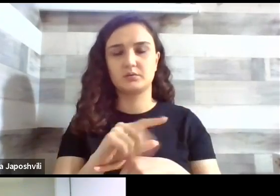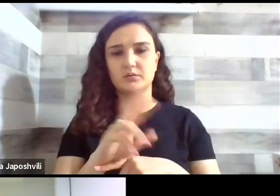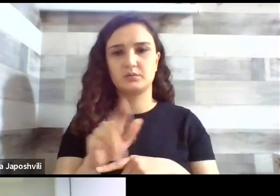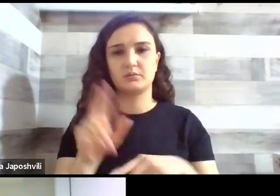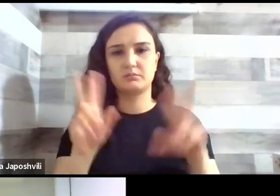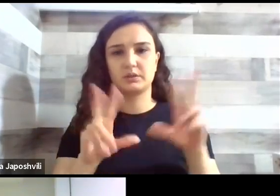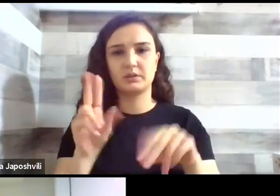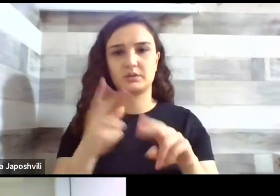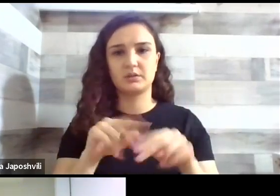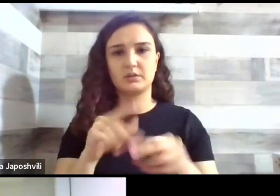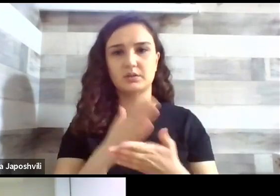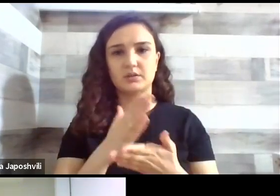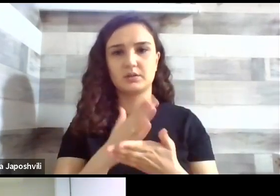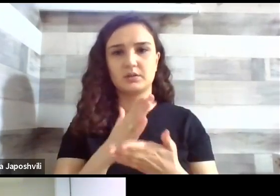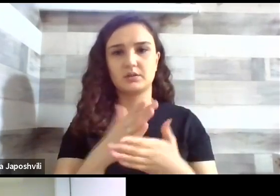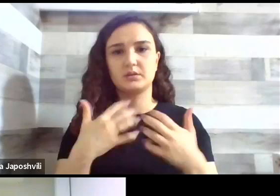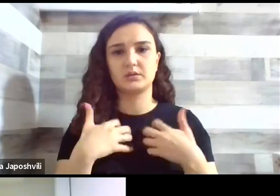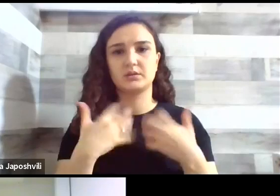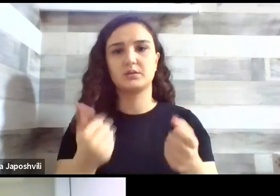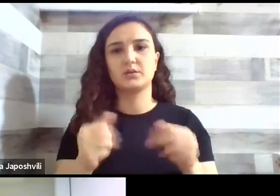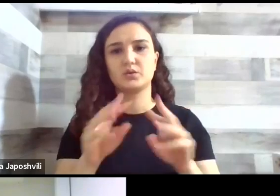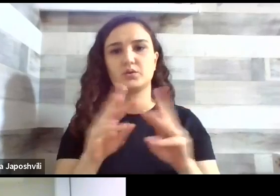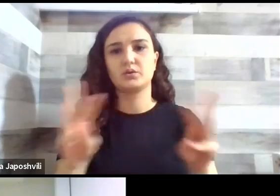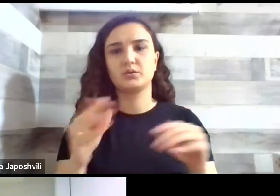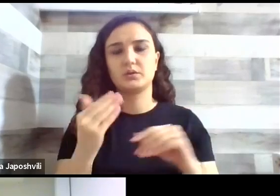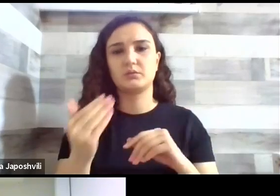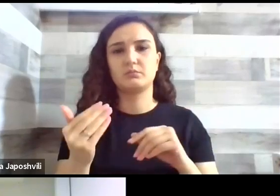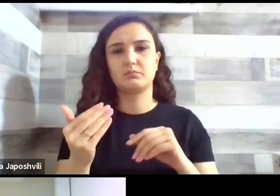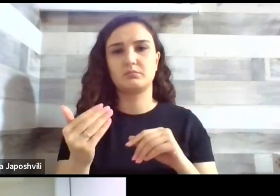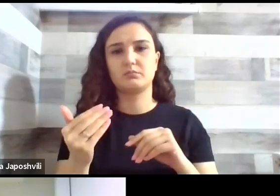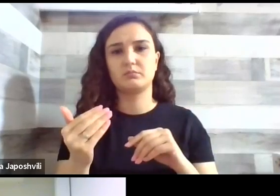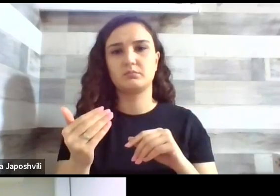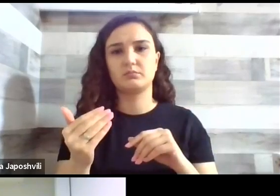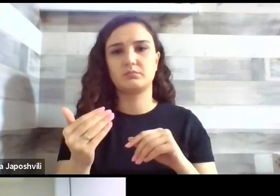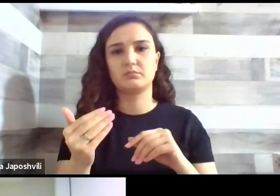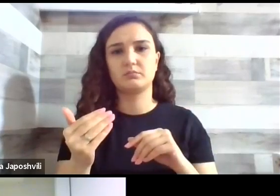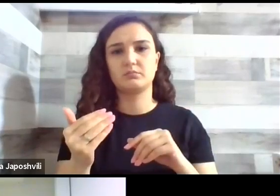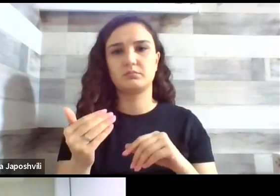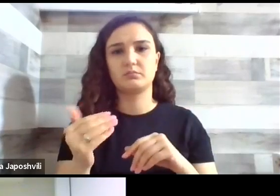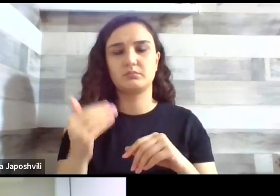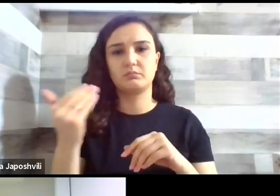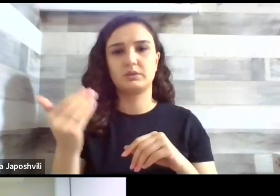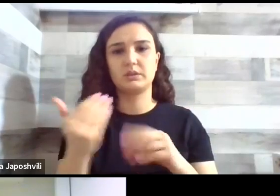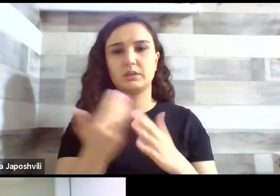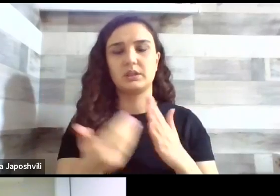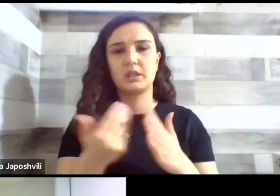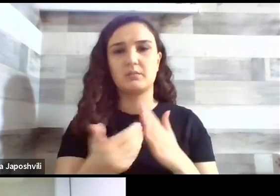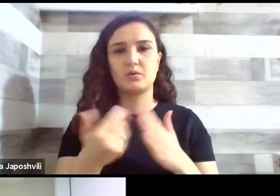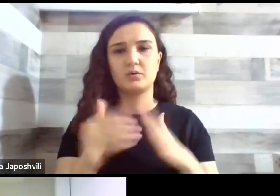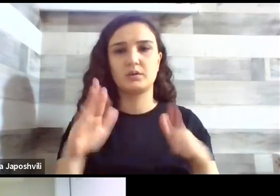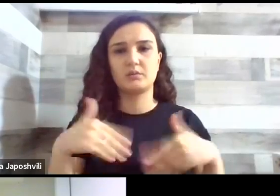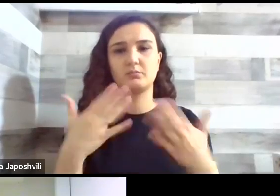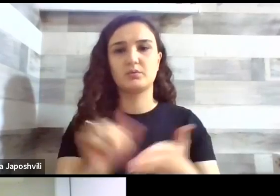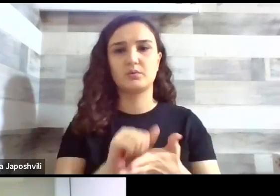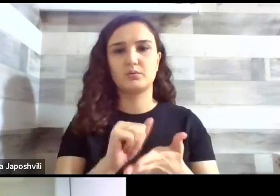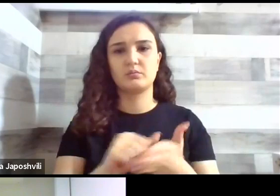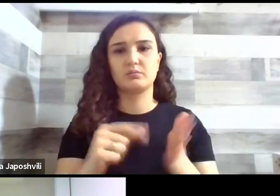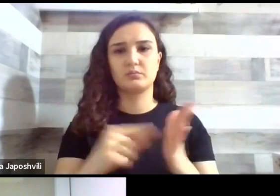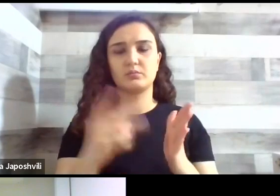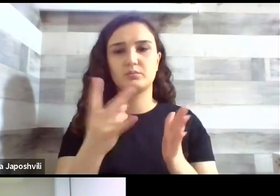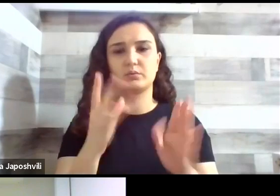ფაქტიურად ეს არის ჯანდაცვის სამინისტროს, ასე ვთქვათ, მიერ რეკომენდებული დოკუმენტი, რომლითაც